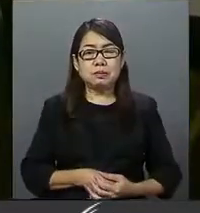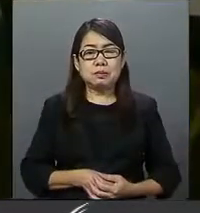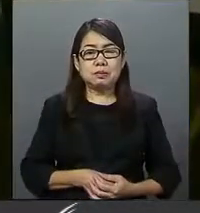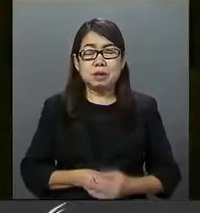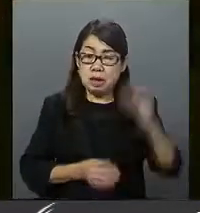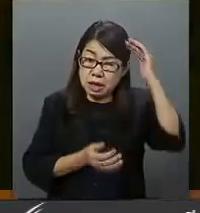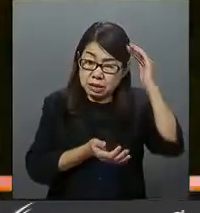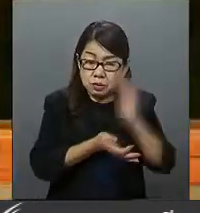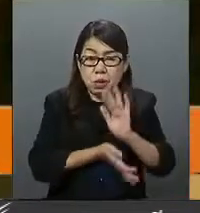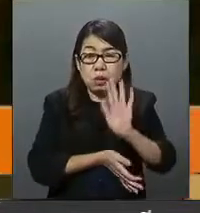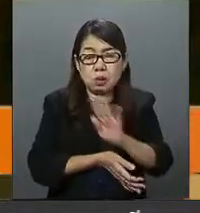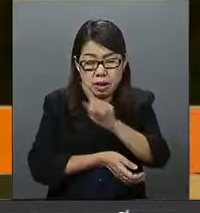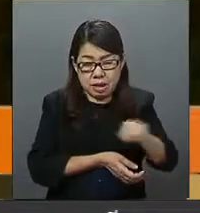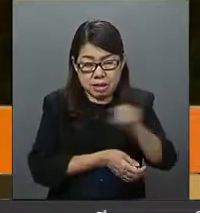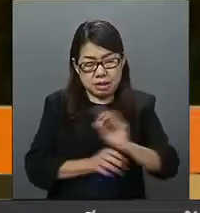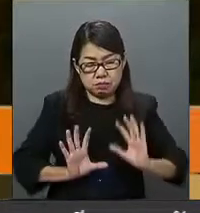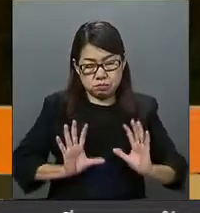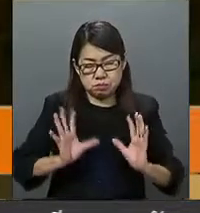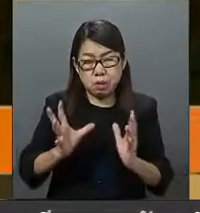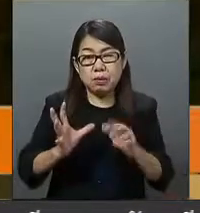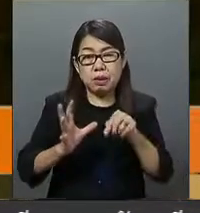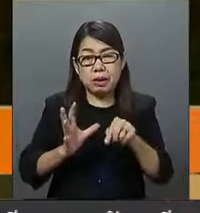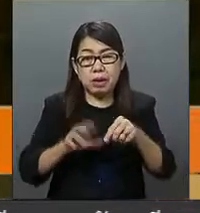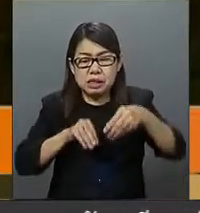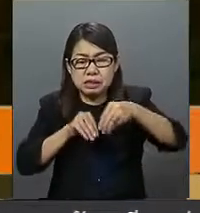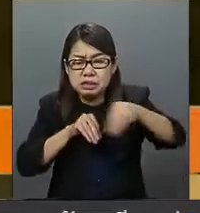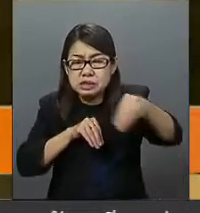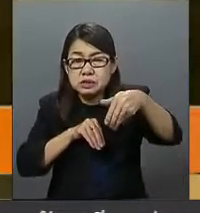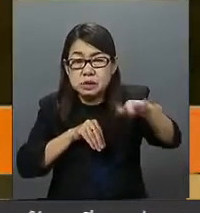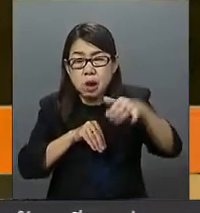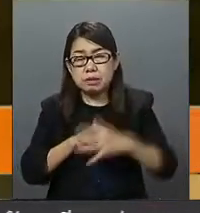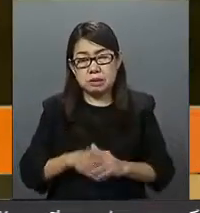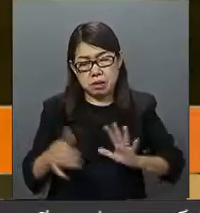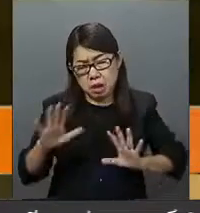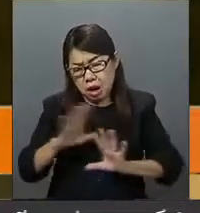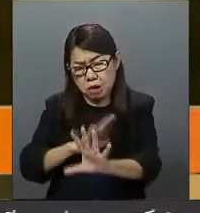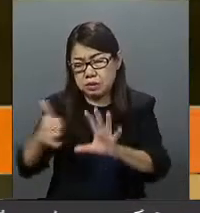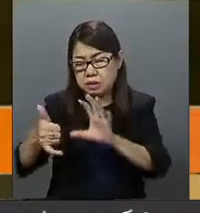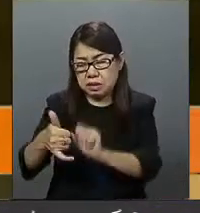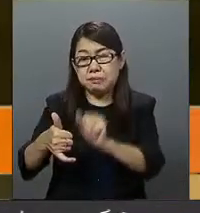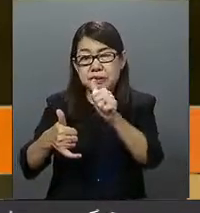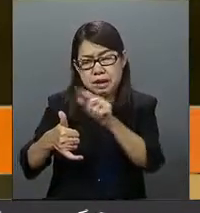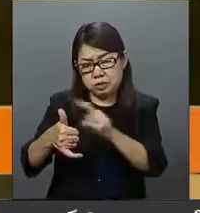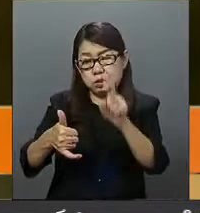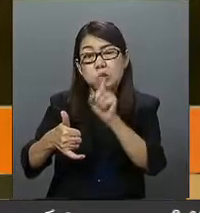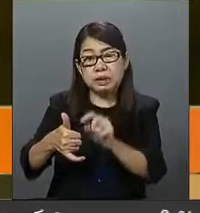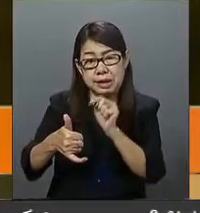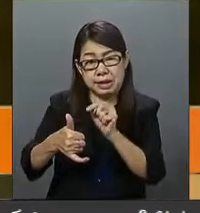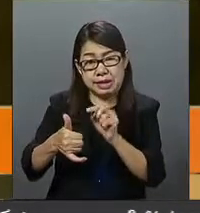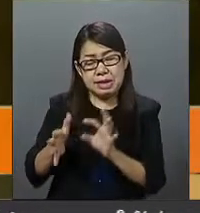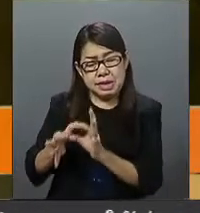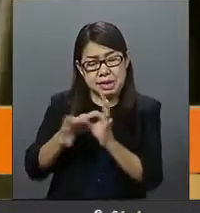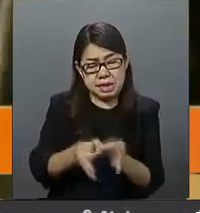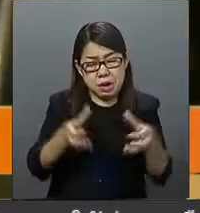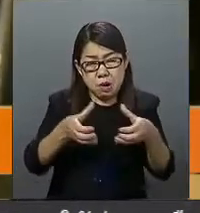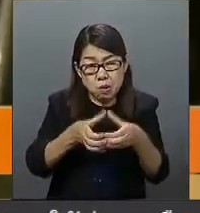ตำรวจอังกฤษเข้าปิดล้อมพื้นที่บริเวณชานกรุงลอนดอนหลังบุกเข้าจับกุมตัวผู้ต้องสงสัยว่ามีส่วนเกี่ยวข้องกับการก่อการร้ายได้จำนว